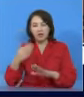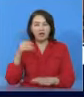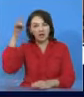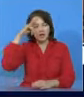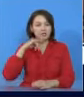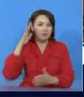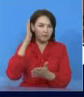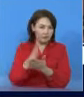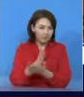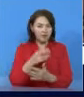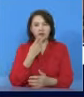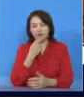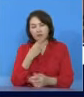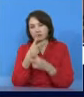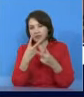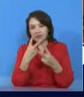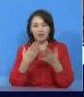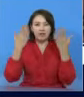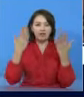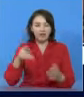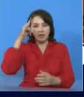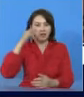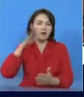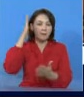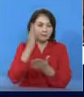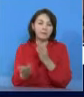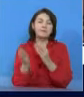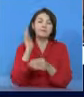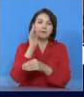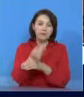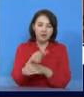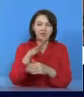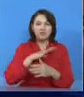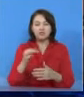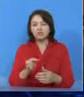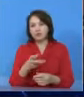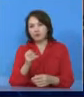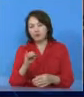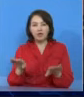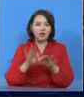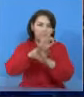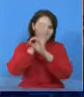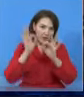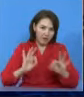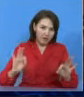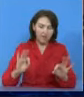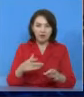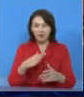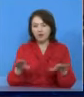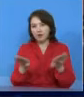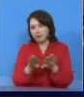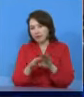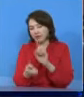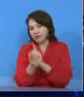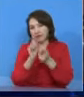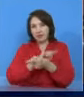болады дегенде бізге күліп қарайтын ел. Қазір қазақ барды деген, қазақ шансоны деген бұл музыкадағы бір ағымға құбылысқа